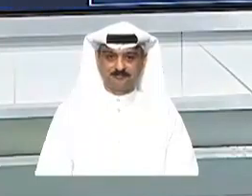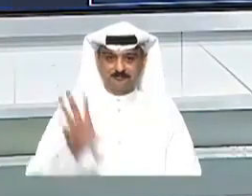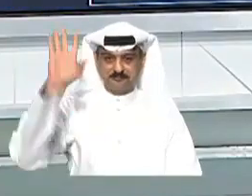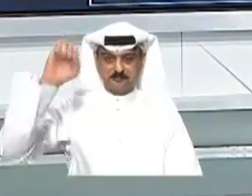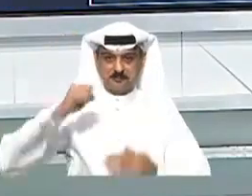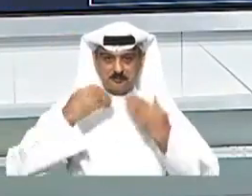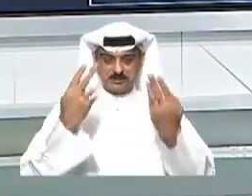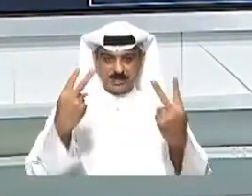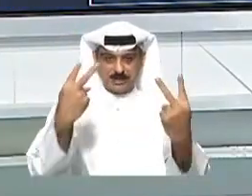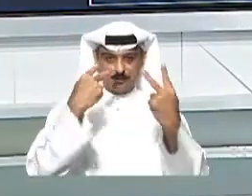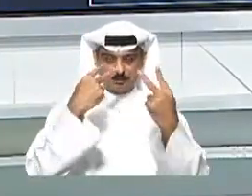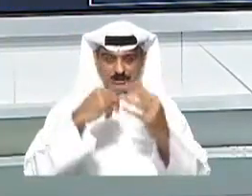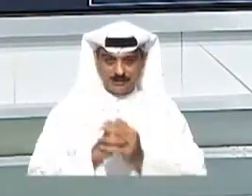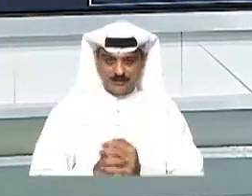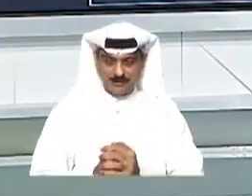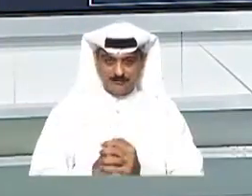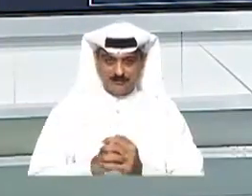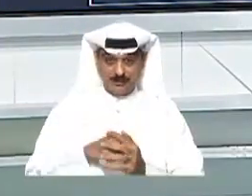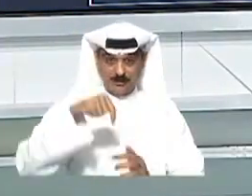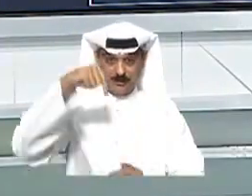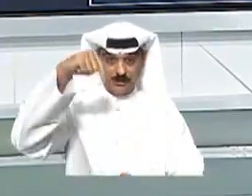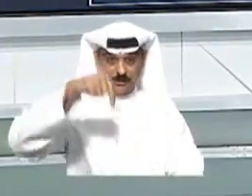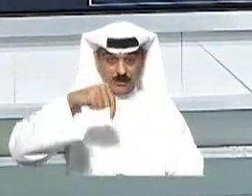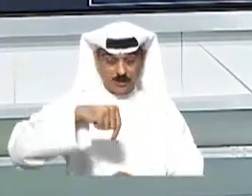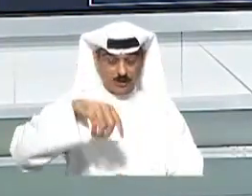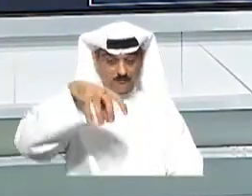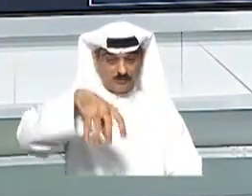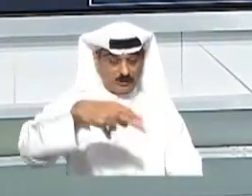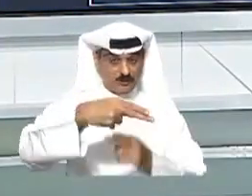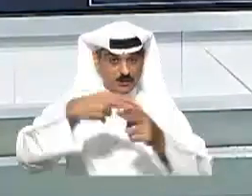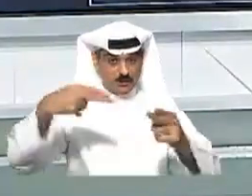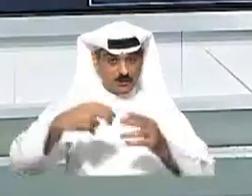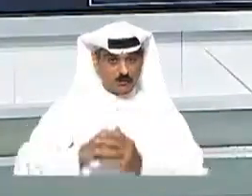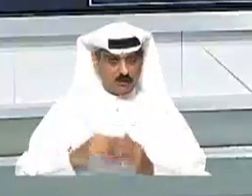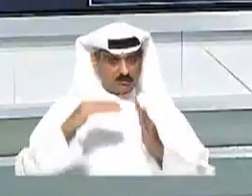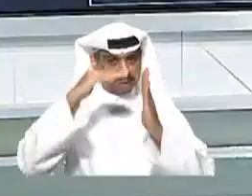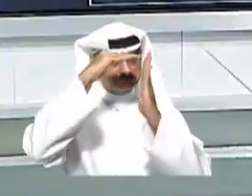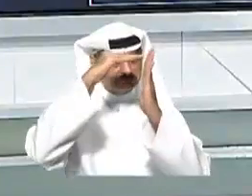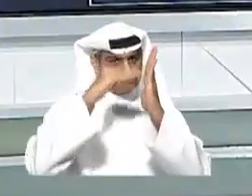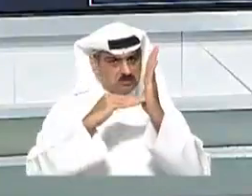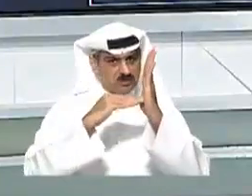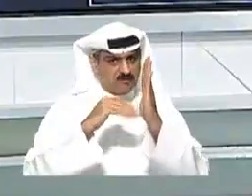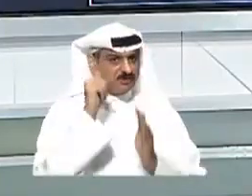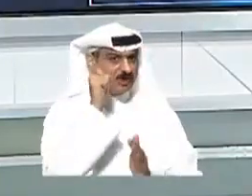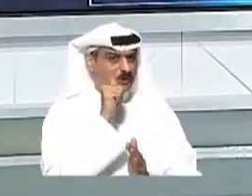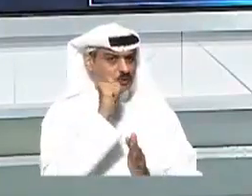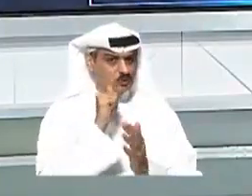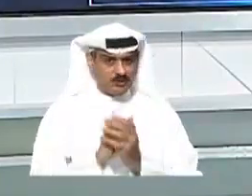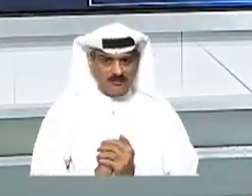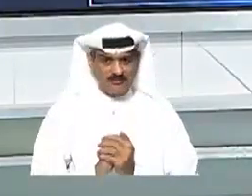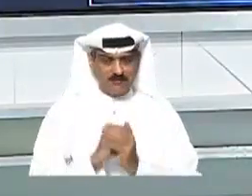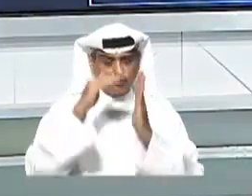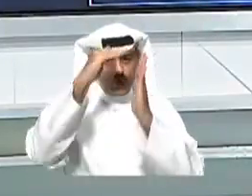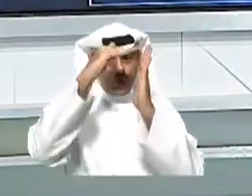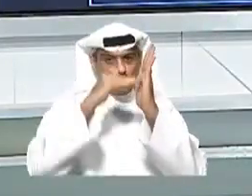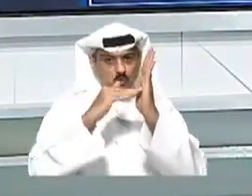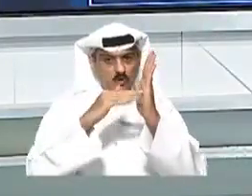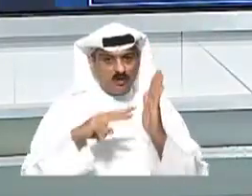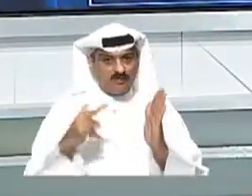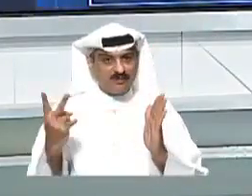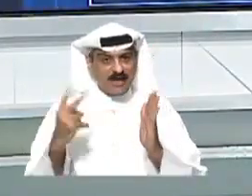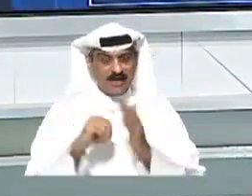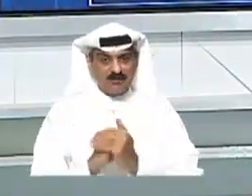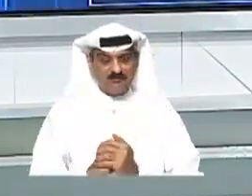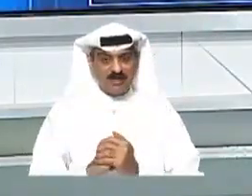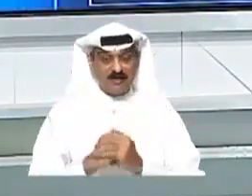ونمسي عليكم بالخير أعزائي المشاهدين. تتأثر البلاد خلال هذه الأيام بمنخفض السودان الموسمي مع أيضا منخفض جوي آخر متعمق